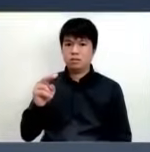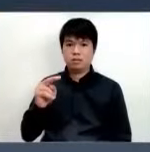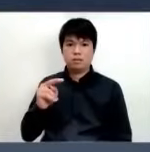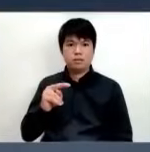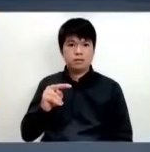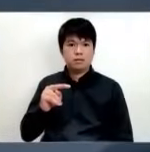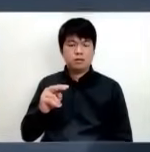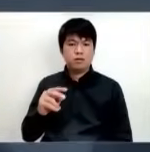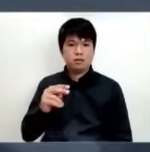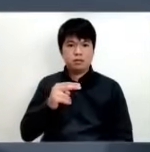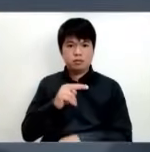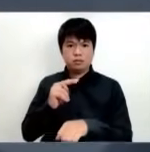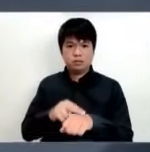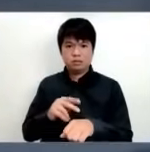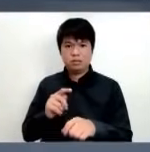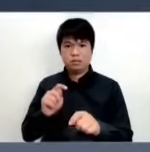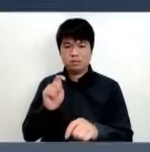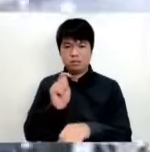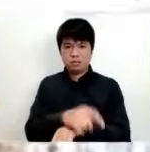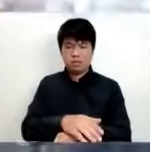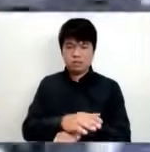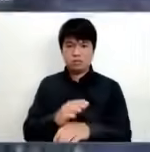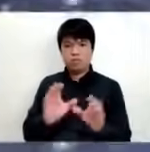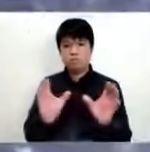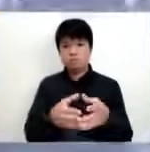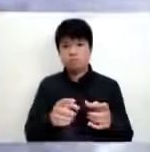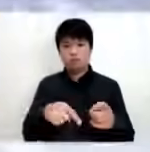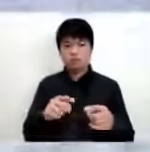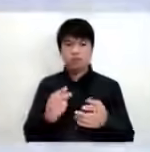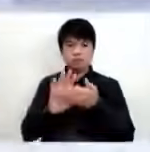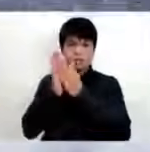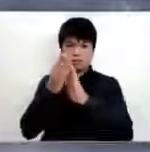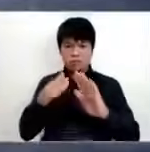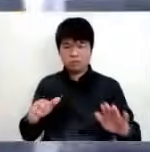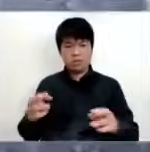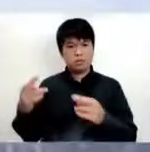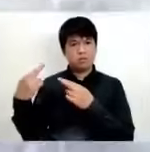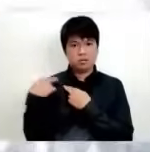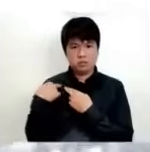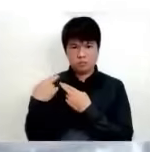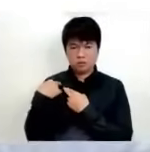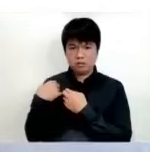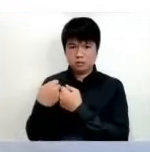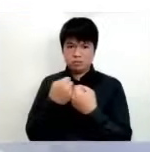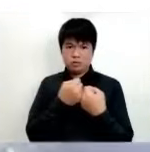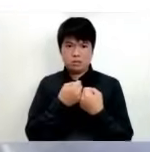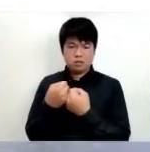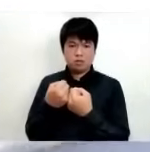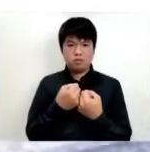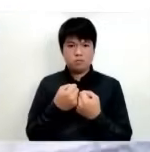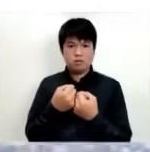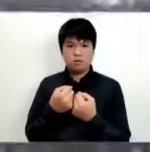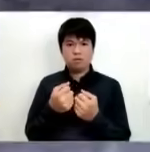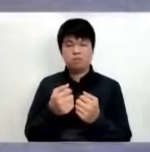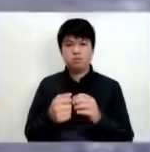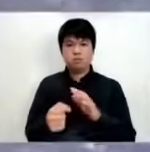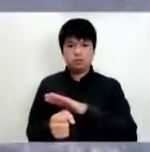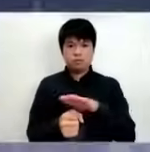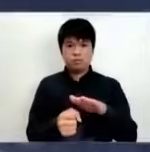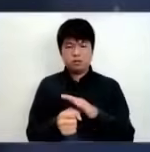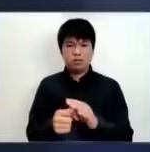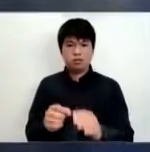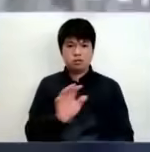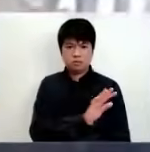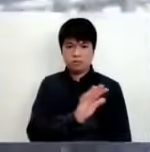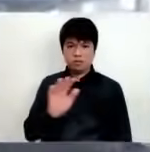Sea na patuloy silang kikilos ng mapayapa at responsable sa pinag-aagawang teritoryo. Nagbabalita mula sa frontline,